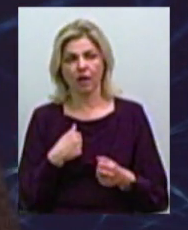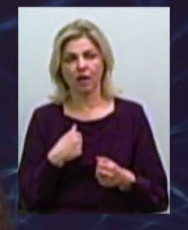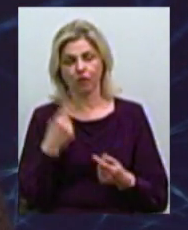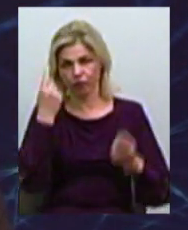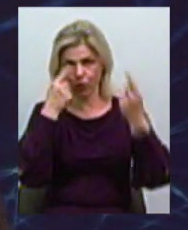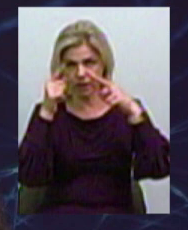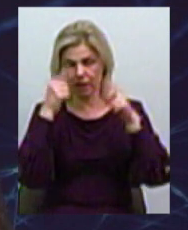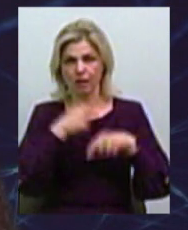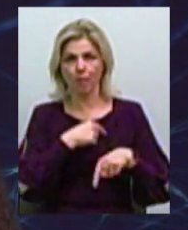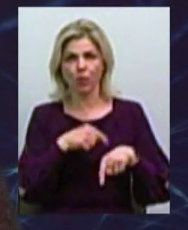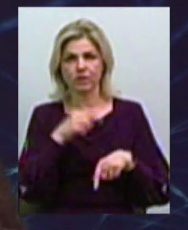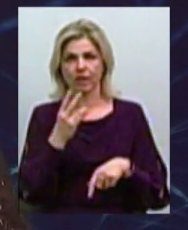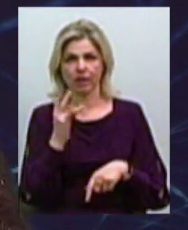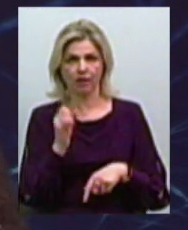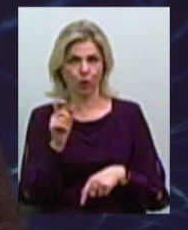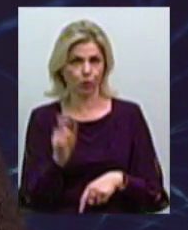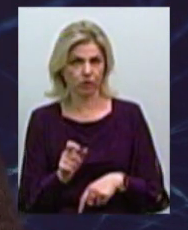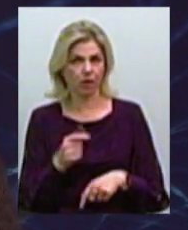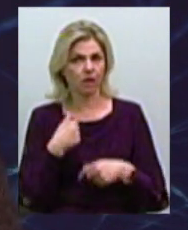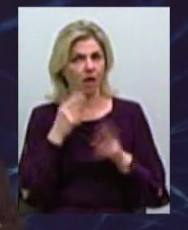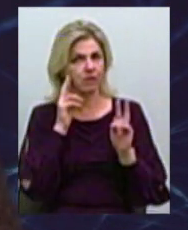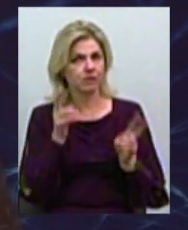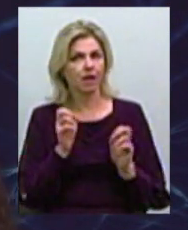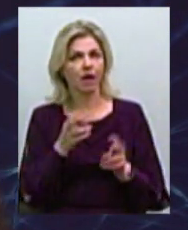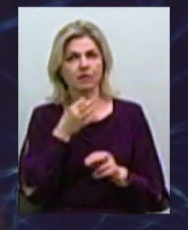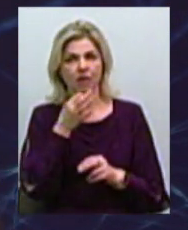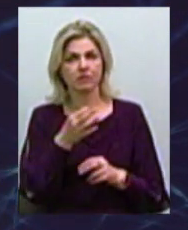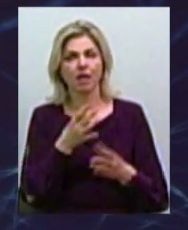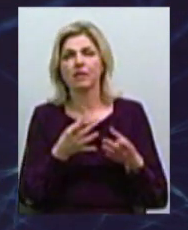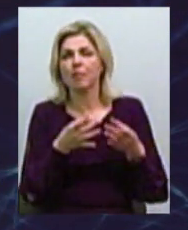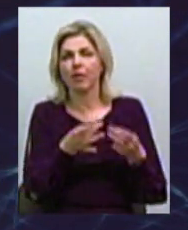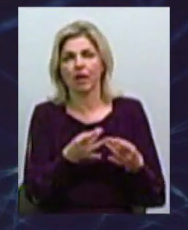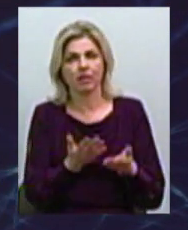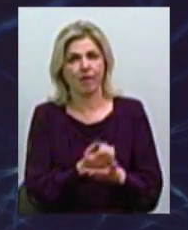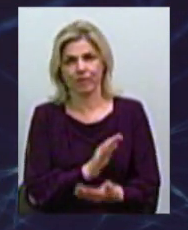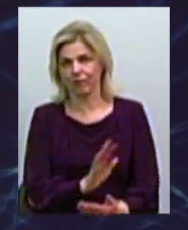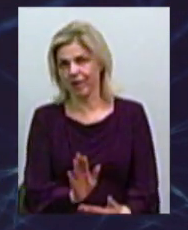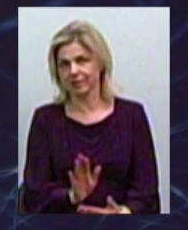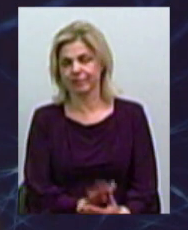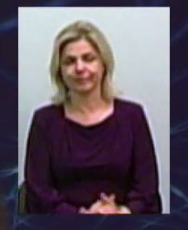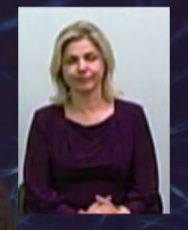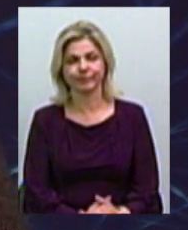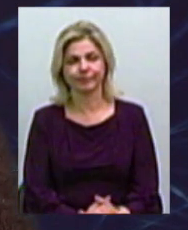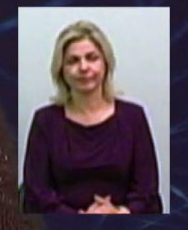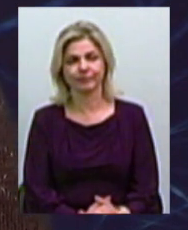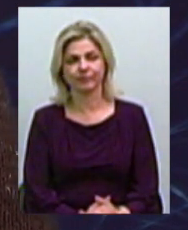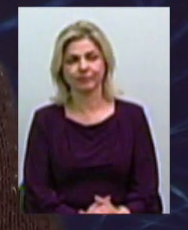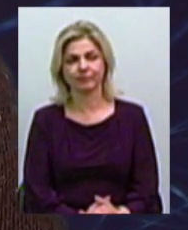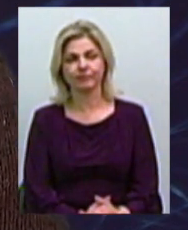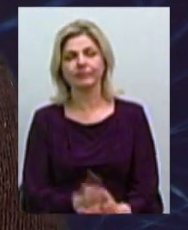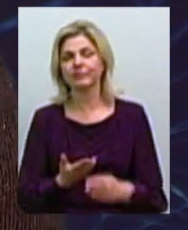творча. Ну, не знаю, як це сказати, але не приростати в мене не вдавалося. Тому найважче